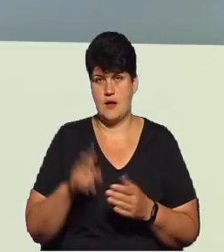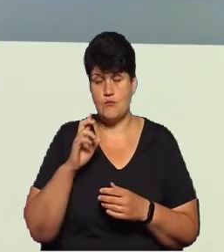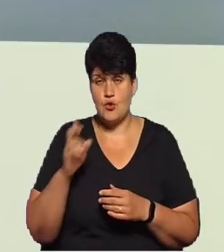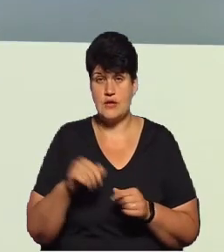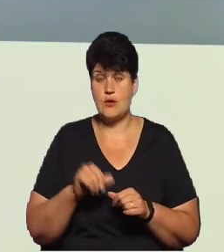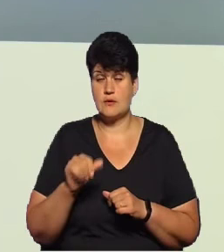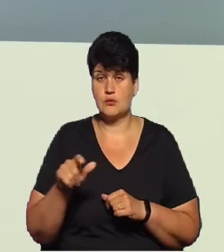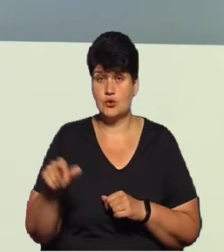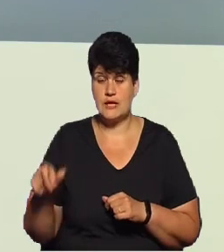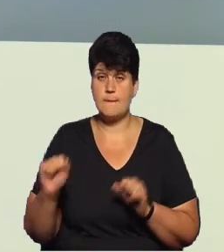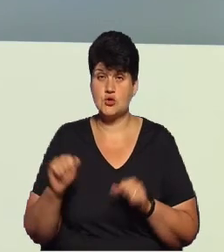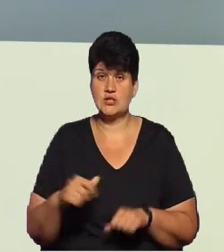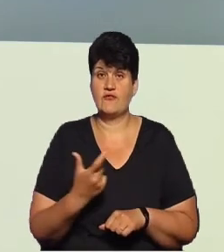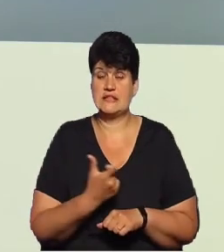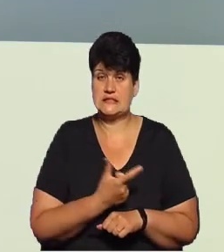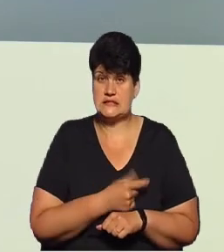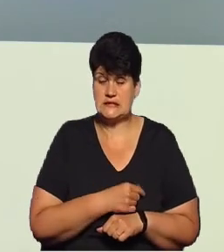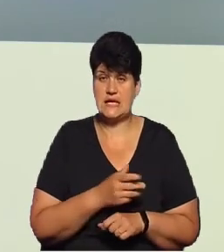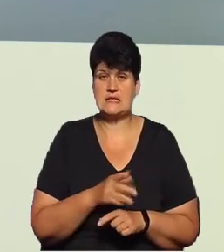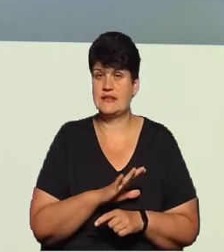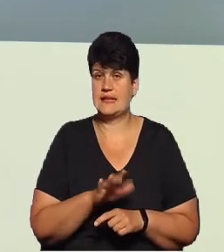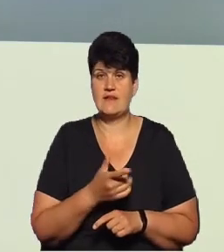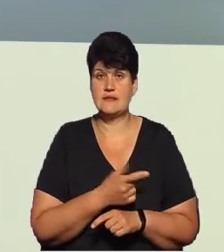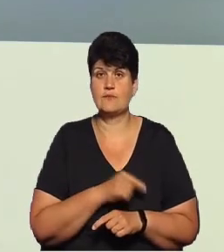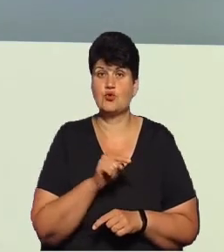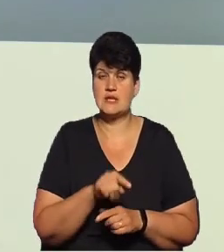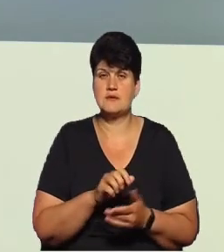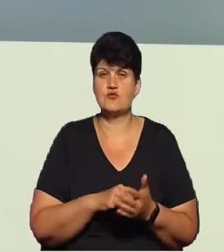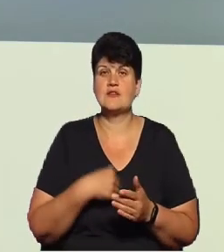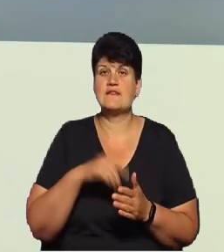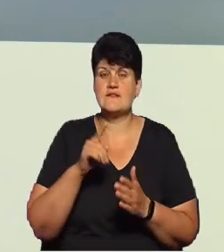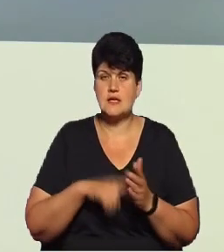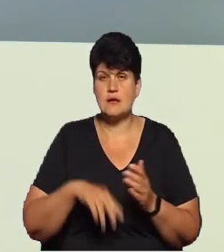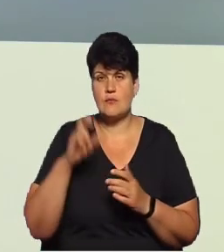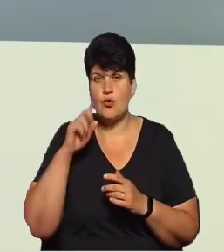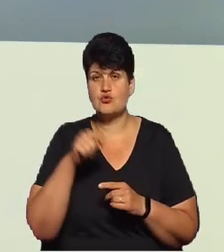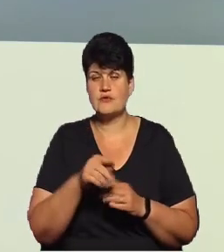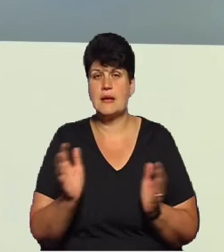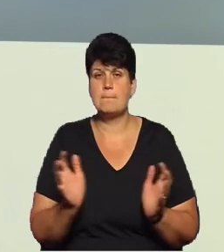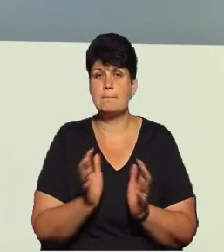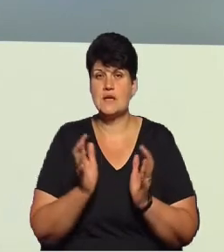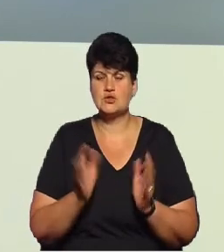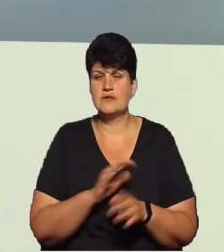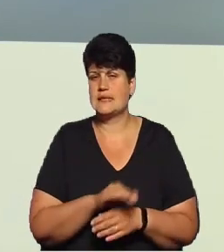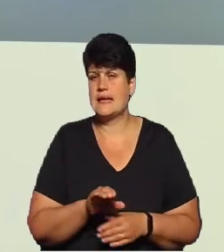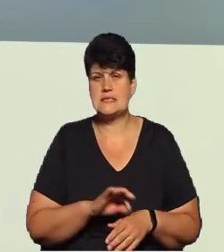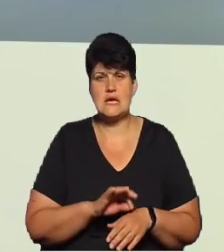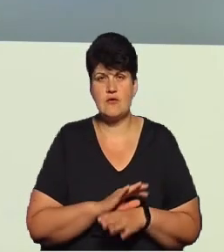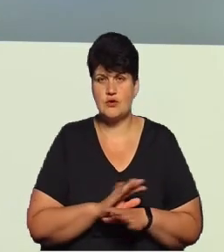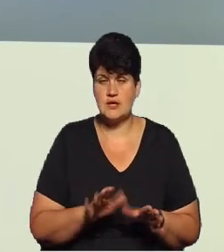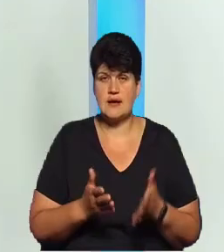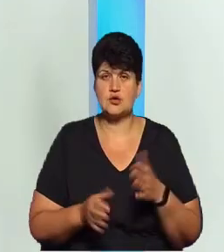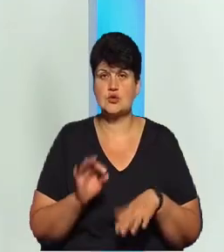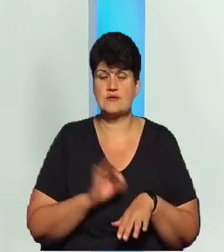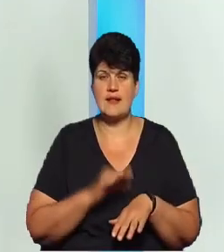вакцинація, вони не вакцинуються по тій причині, що вони твердо вірять Богові, що Бог їх вбереже, що вони не захворіють, або якщо захворіють, то там в легенькій формі, і їм